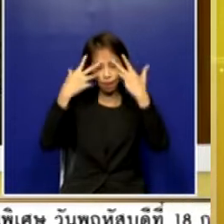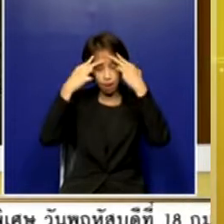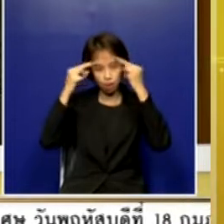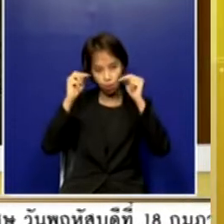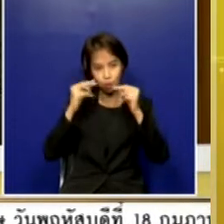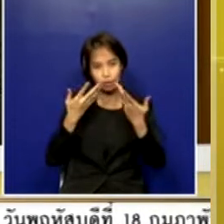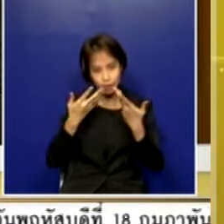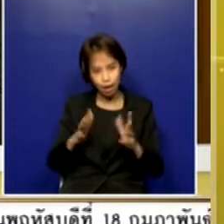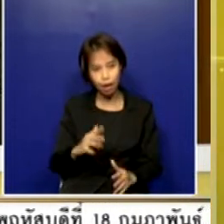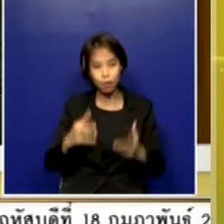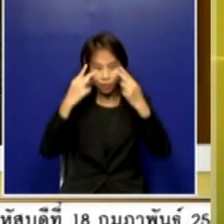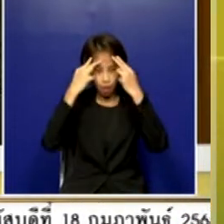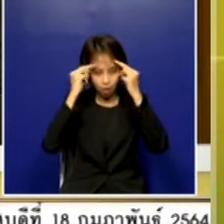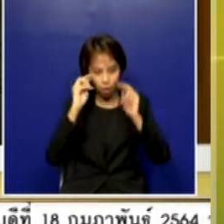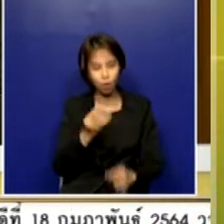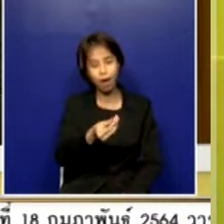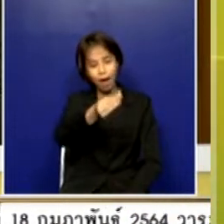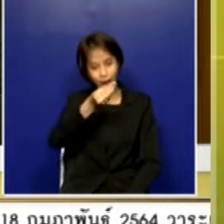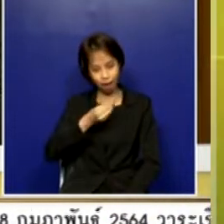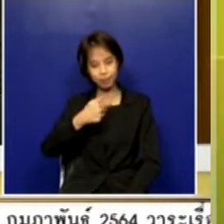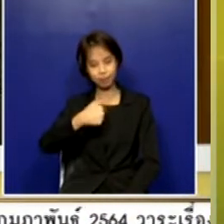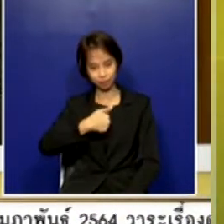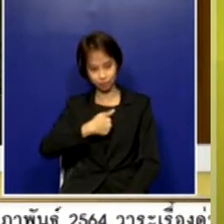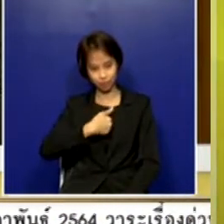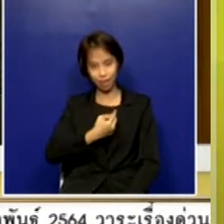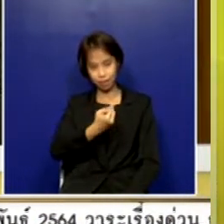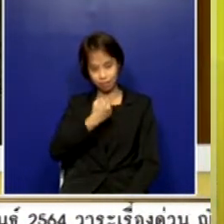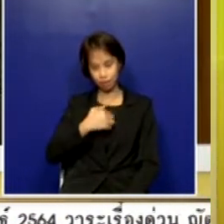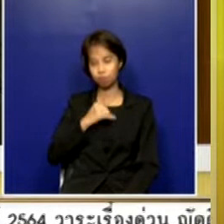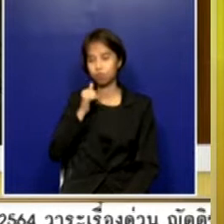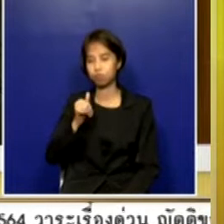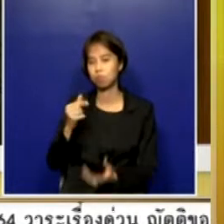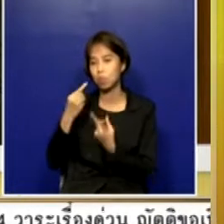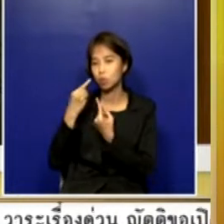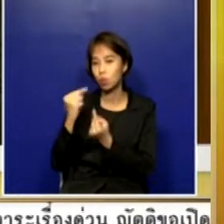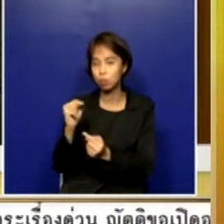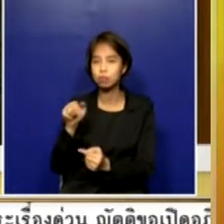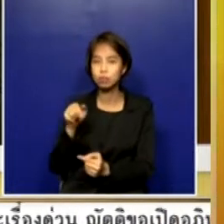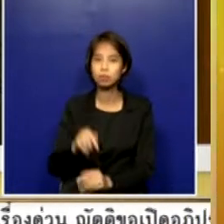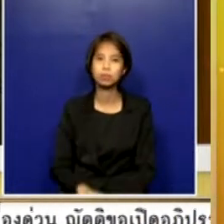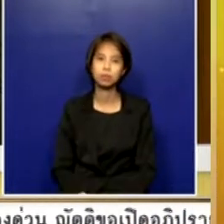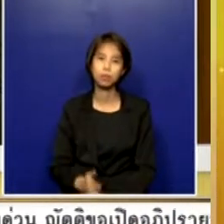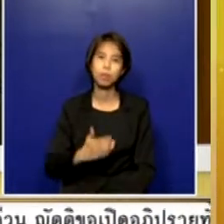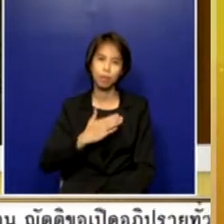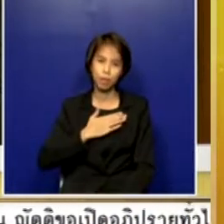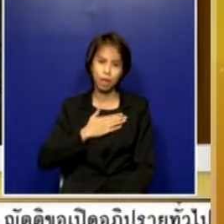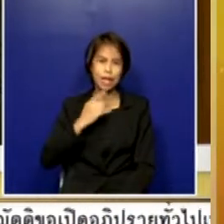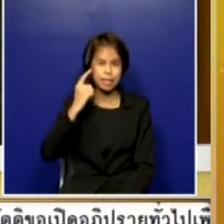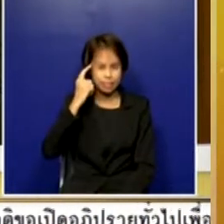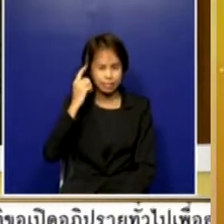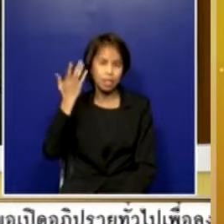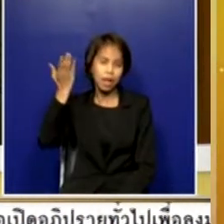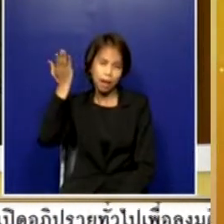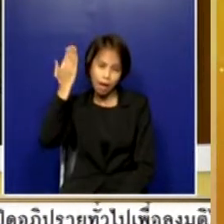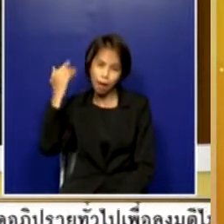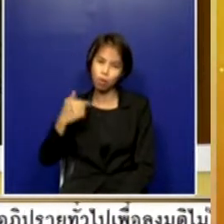แล้วก็ที่น่าสนใจก็คือว่าในภายหลังคุณราเมศรัตนะเชวงโฆษกพรรคประชาธิปัตย์ออกมาบอกว่าคุณจุรินทร์ให้ไปถอดเทปการอภิปรายทั้งหมด